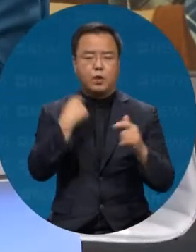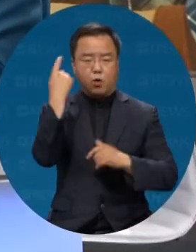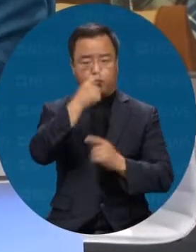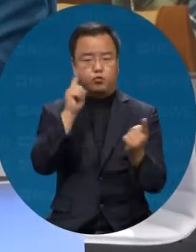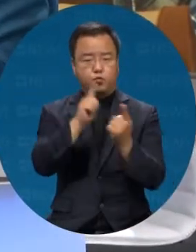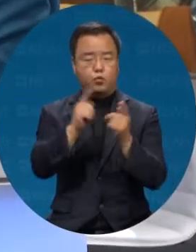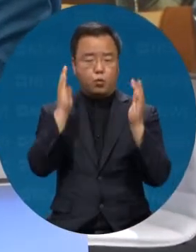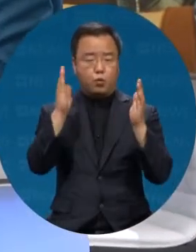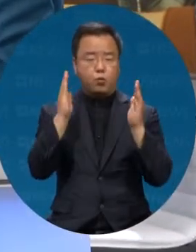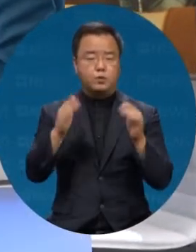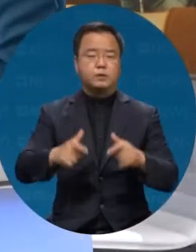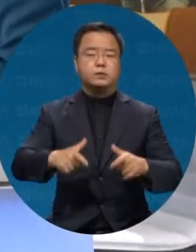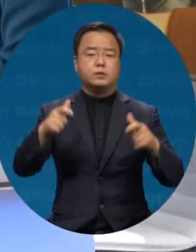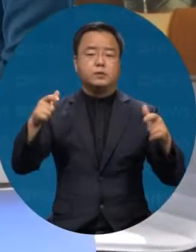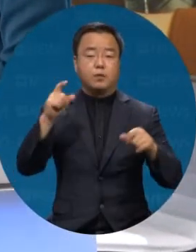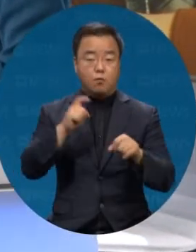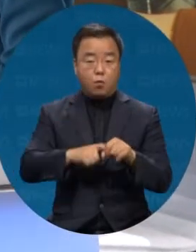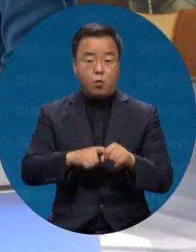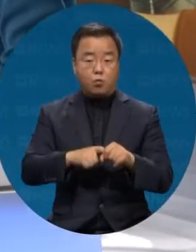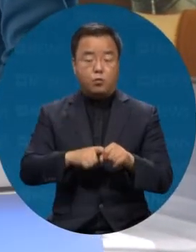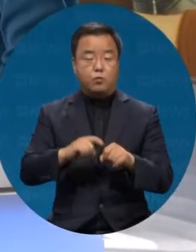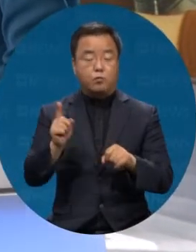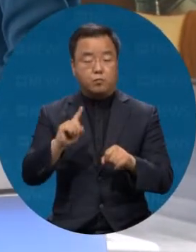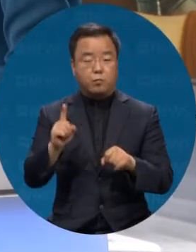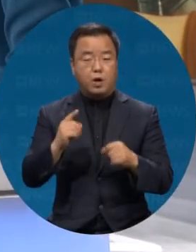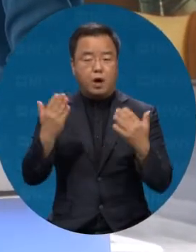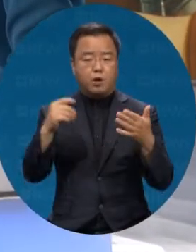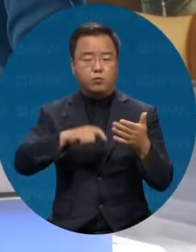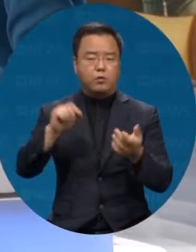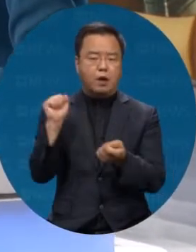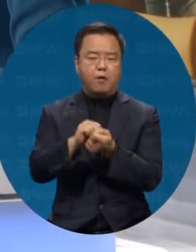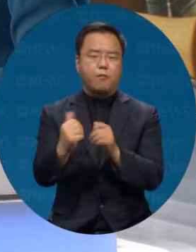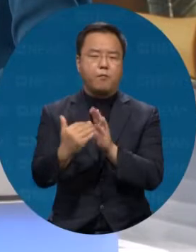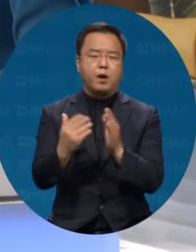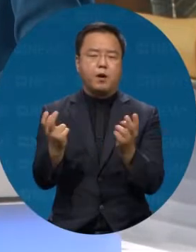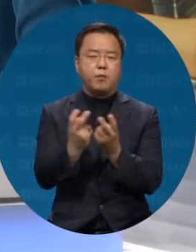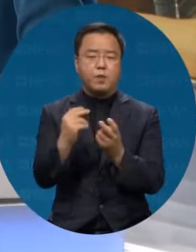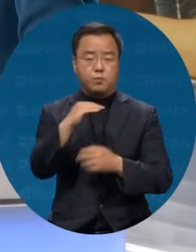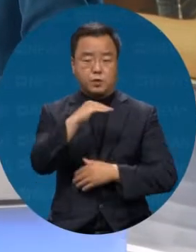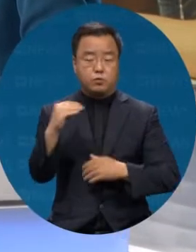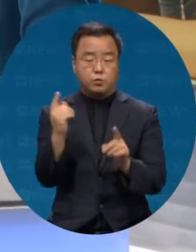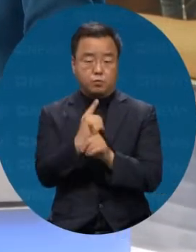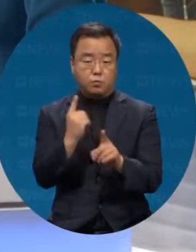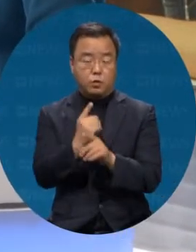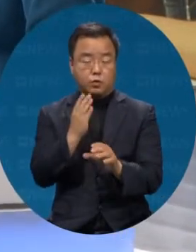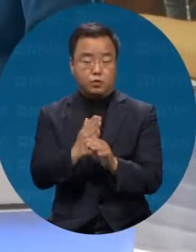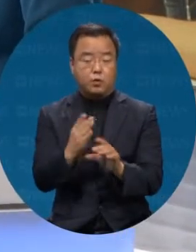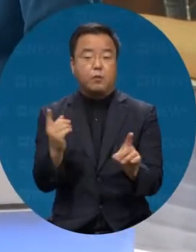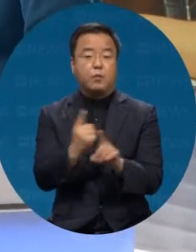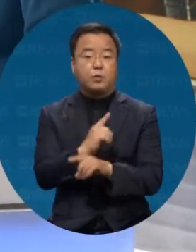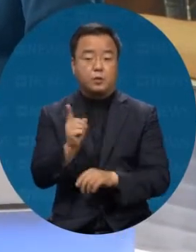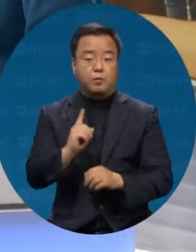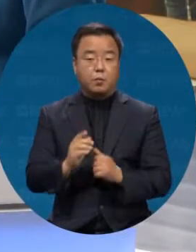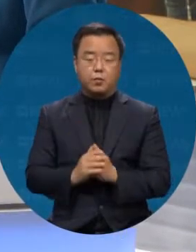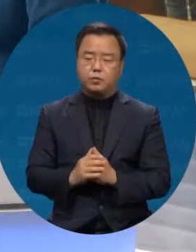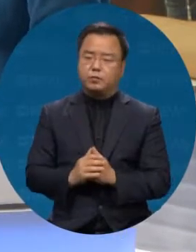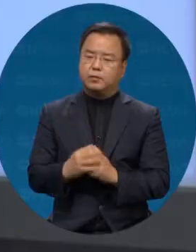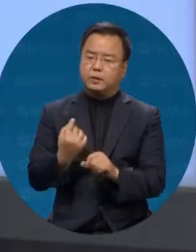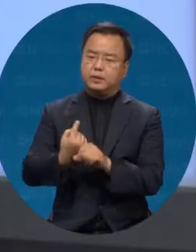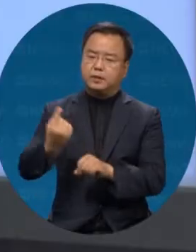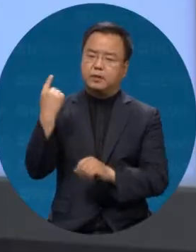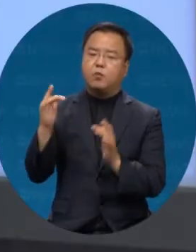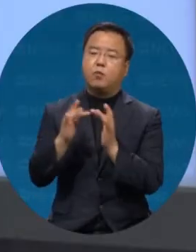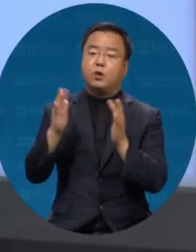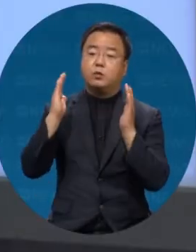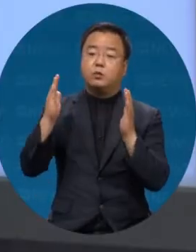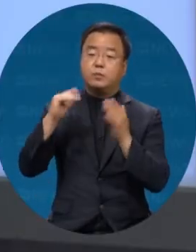위해서 캠퍼스 내 방역 수칙을 새롭게 정비를 하고 있는데 지난해와 비교해 보면 달라지는 부분들이 있어요. 네, 그렇습니다. 지난해는 원격